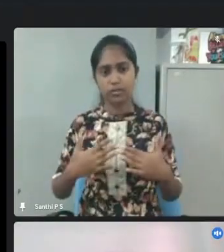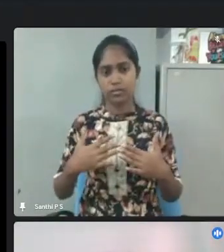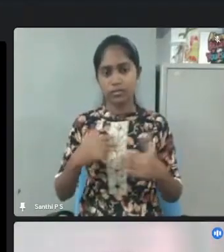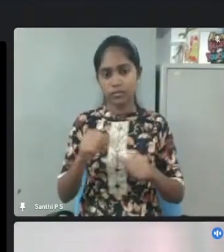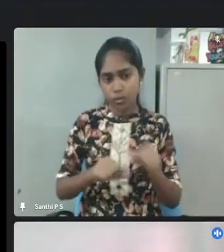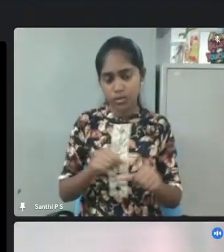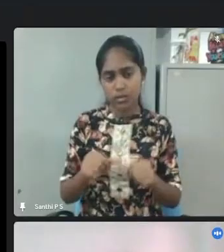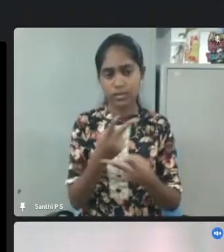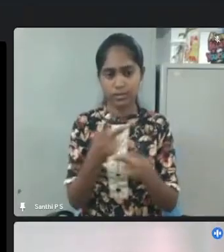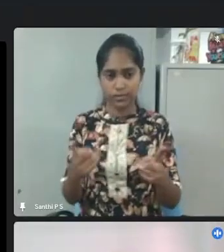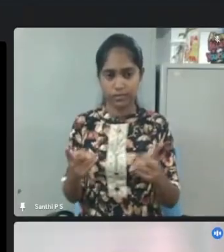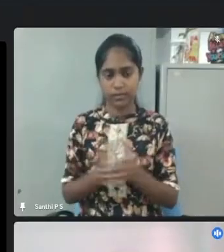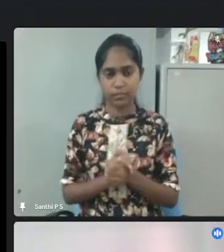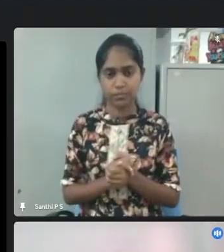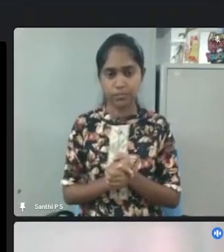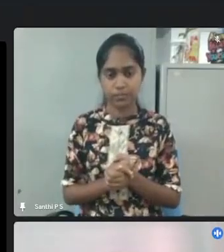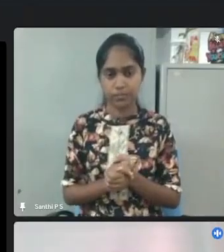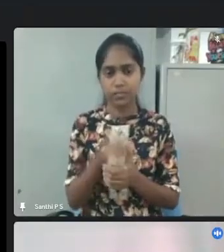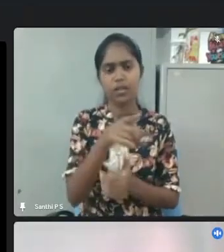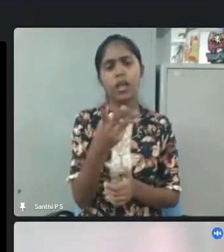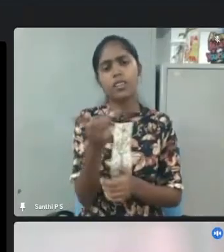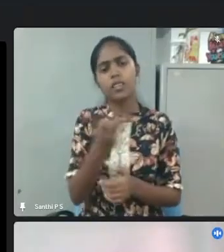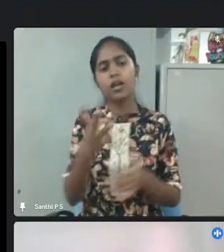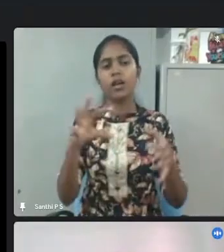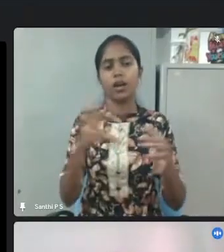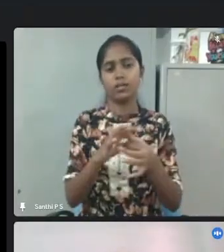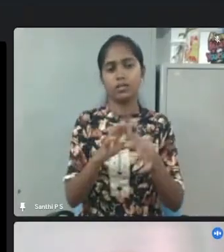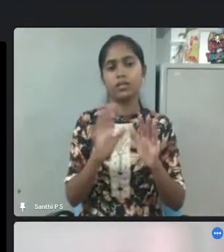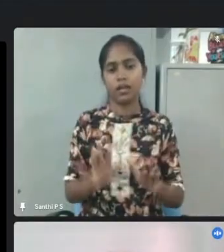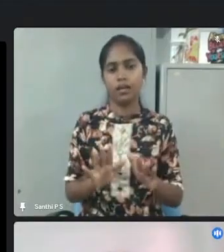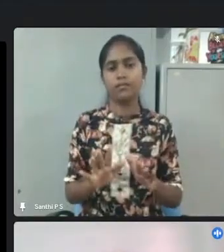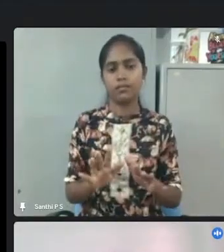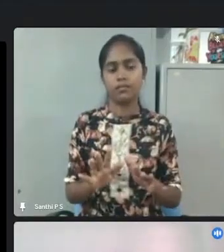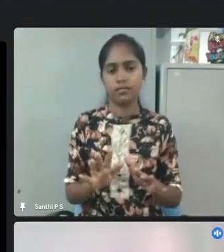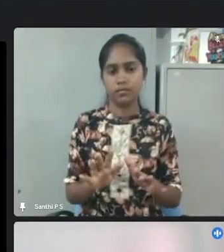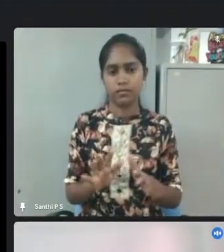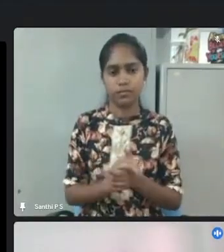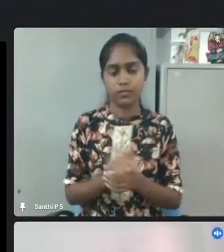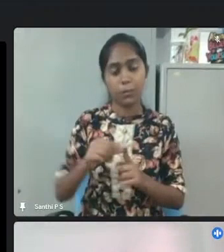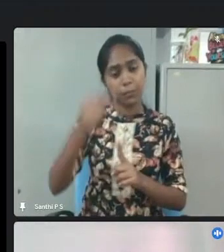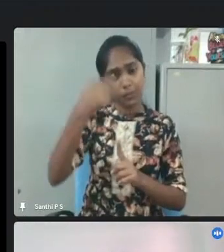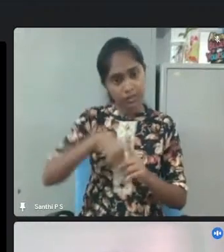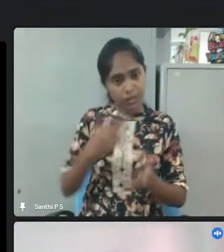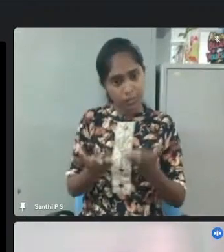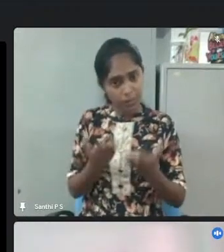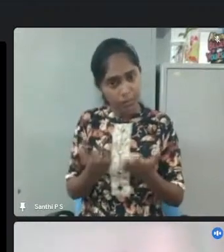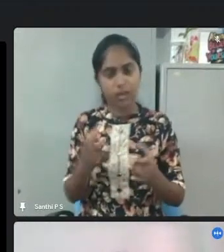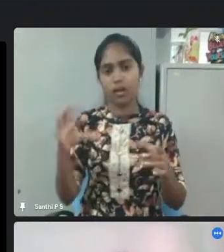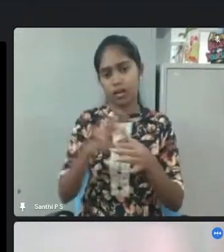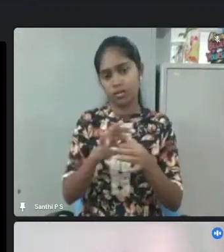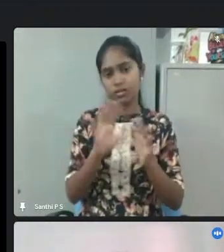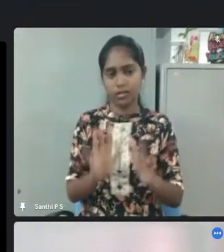ആണ് അല്ലെ. എൻവയറമെന്റൽ സാഹചര്യവും പേഴ്സണൽ നമ്മളുടെ വ്യക്തിപരവുമായിട്ടുള്ള ബന്ധവുമായിട്ട് കണക്റ്റഡ് ആയിട്ട്